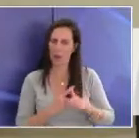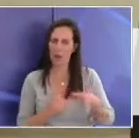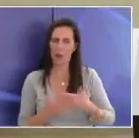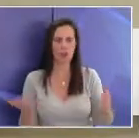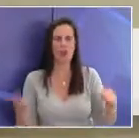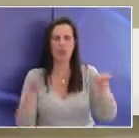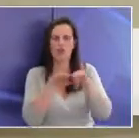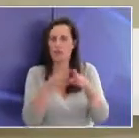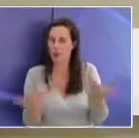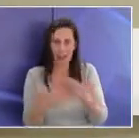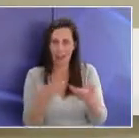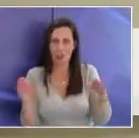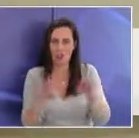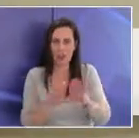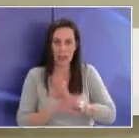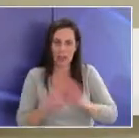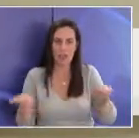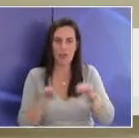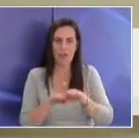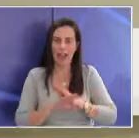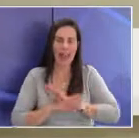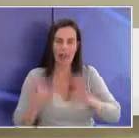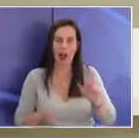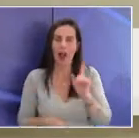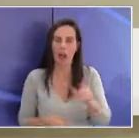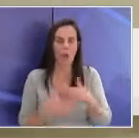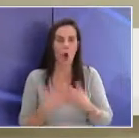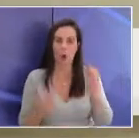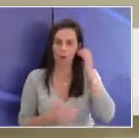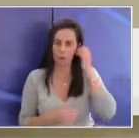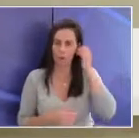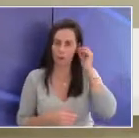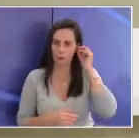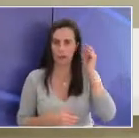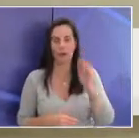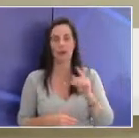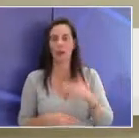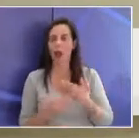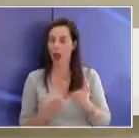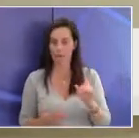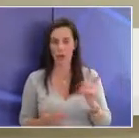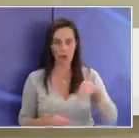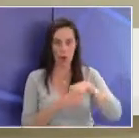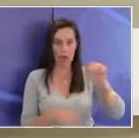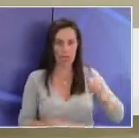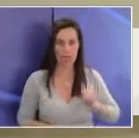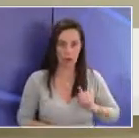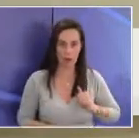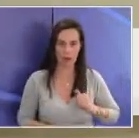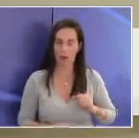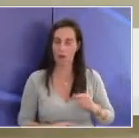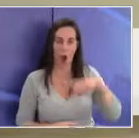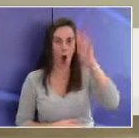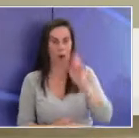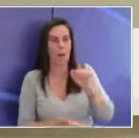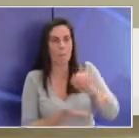שאין שוויון טוטלי, שוויון אף פעם לא יהיה, אבל כלום, אפילו לא מראית עין. אלה שמשרתים, מממנים ההורים